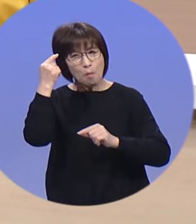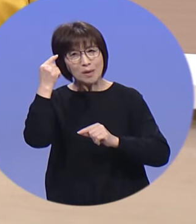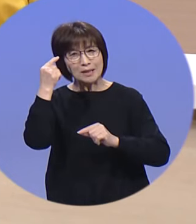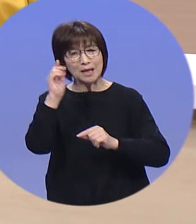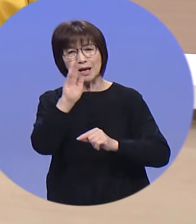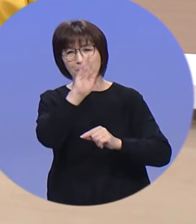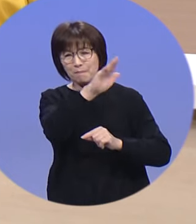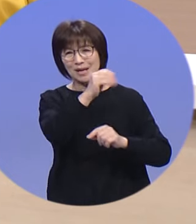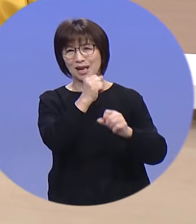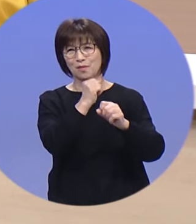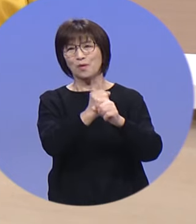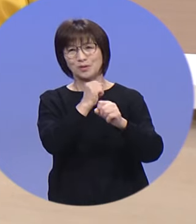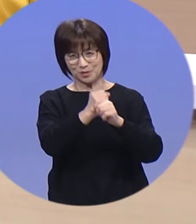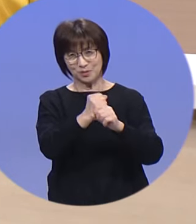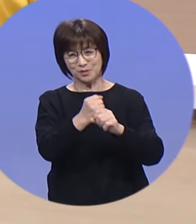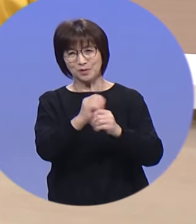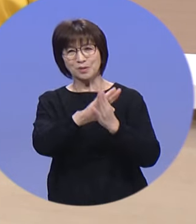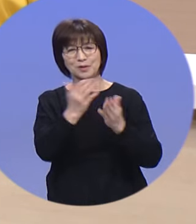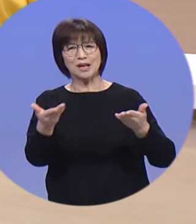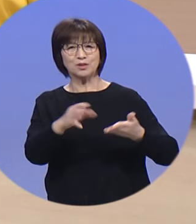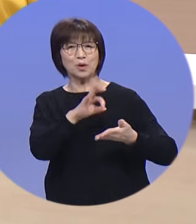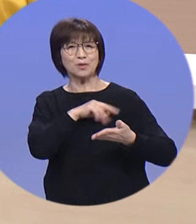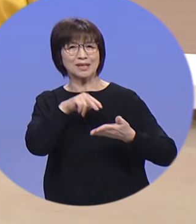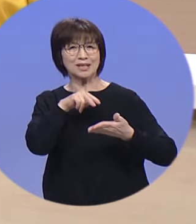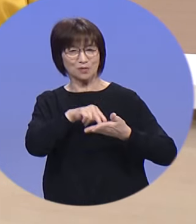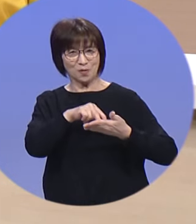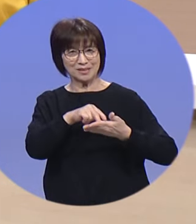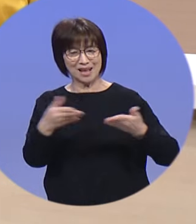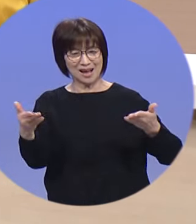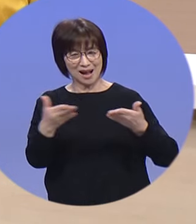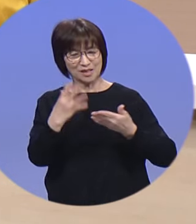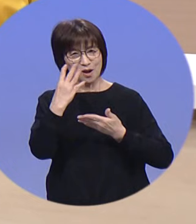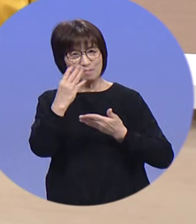い未来を作る、県職員として働